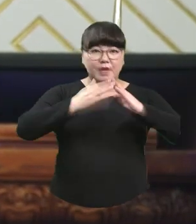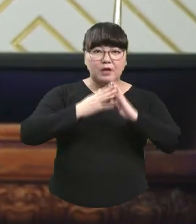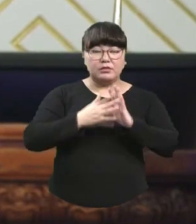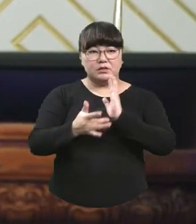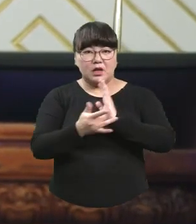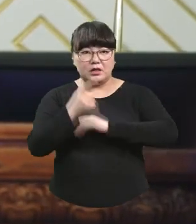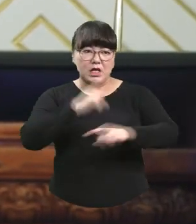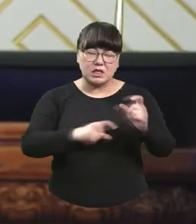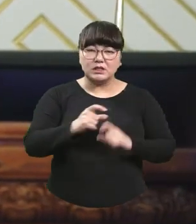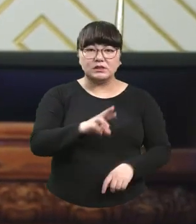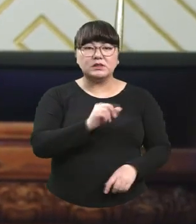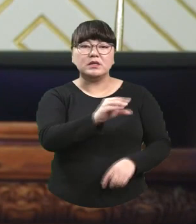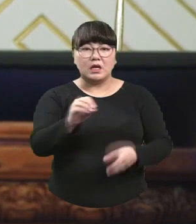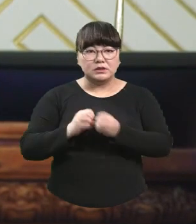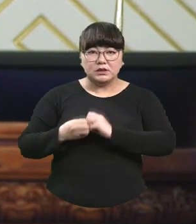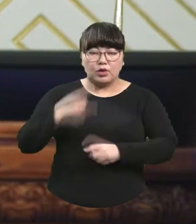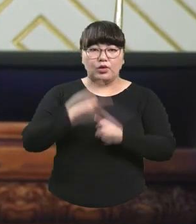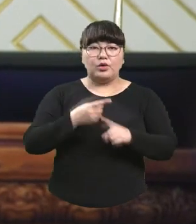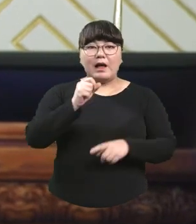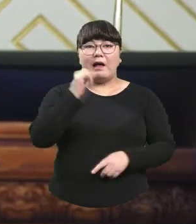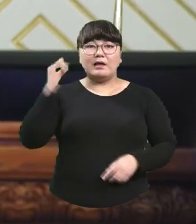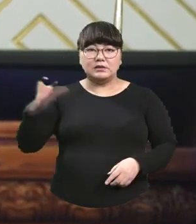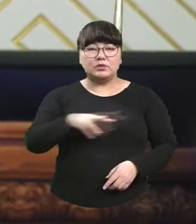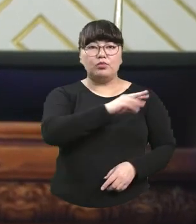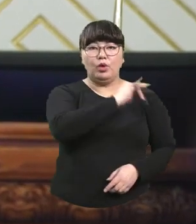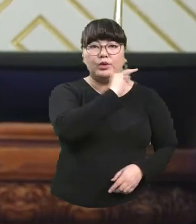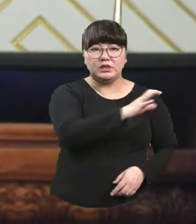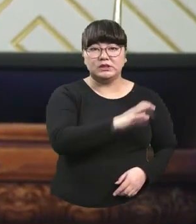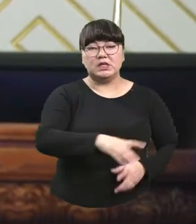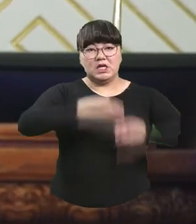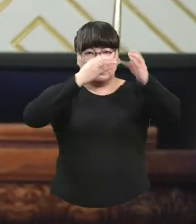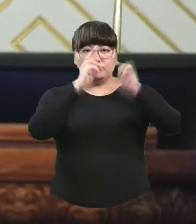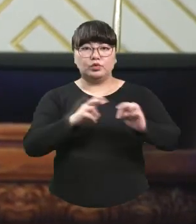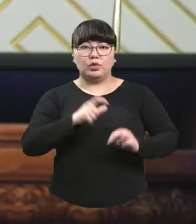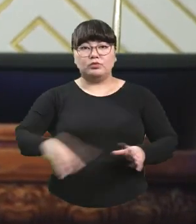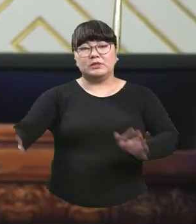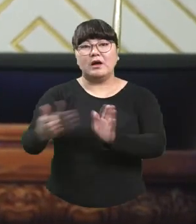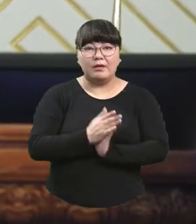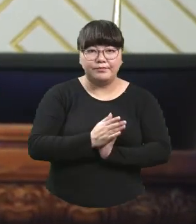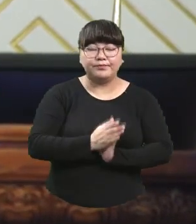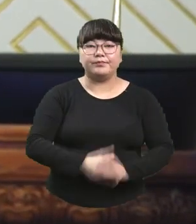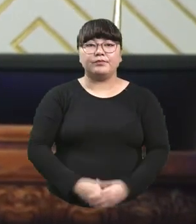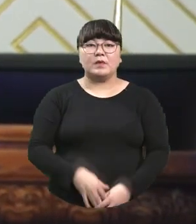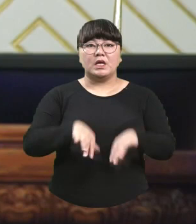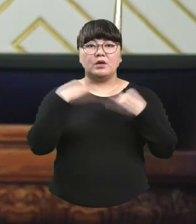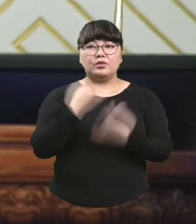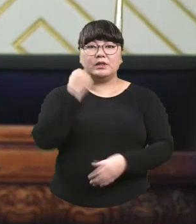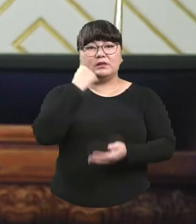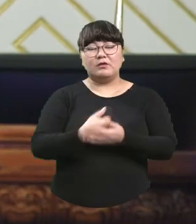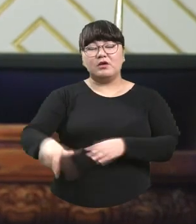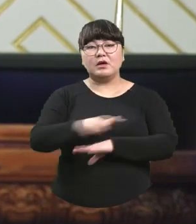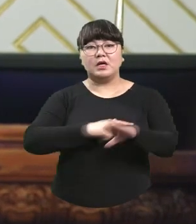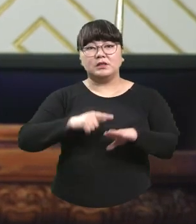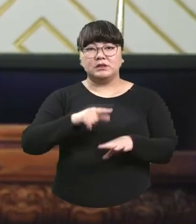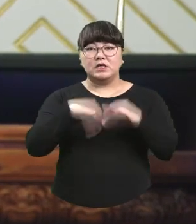байгуулах техник эдийн засгийн үндэслэлийг хөдөө аж ахуй их сургууль, Монгол улсын их сургуулийн эрдэмтэн судлаачдтай хамтарч улсын хурлын